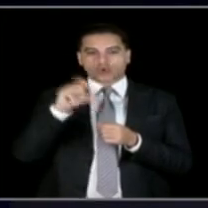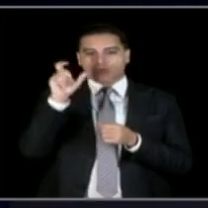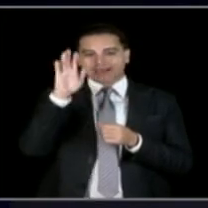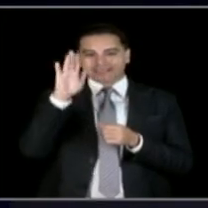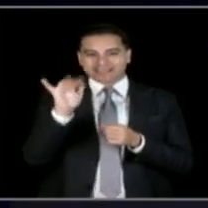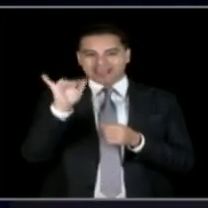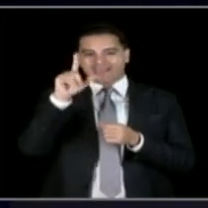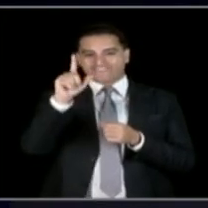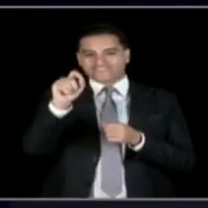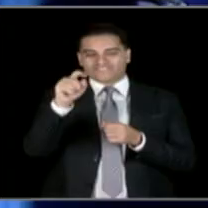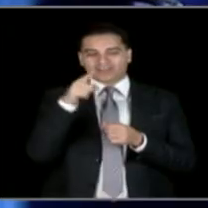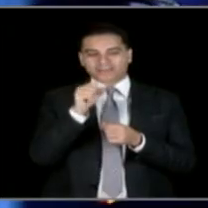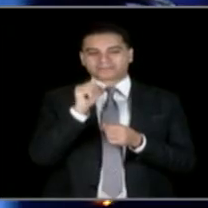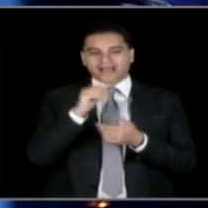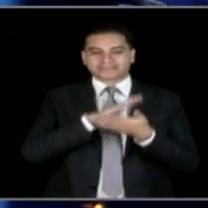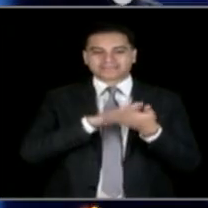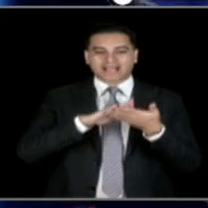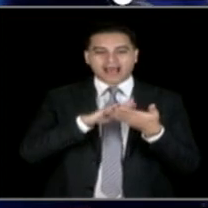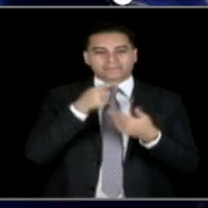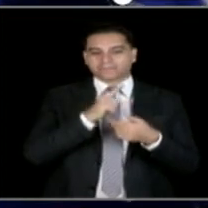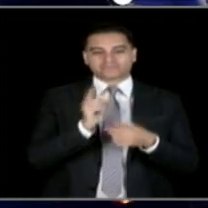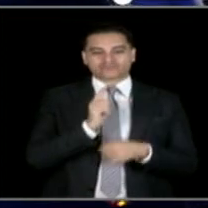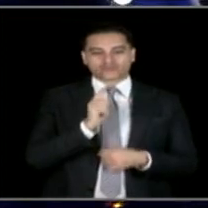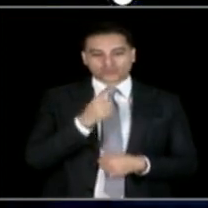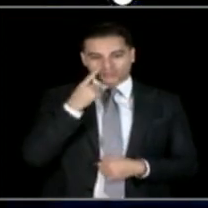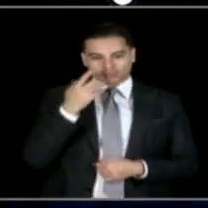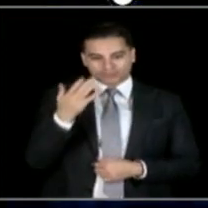4 اختيارات بزائد 10 وناقص 5.